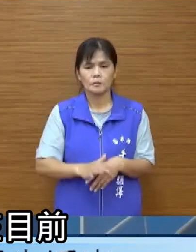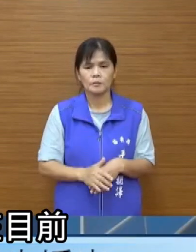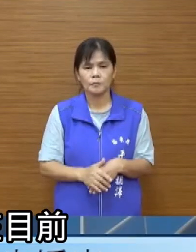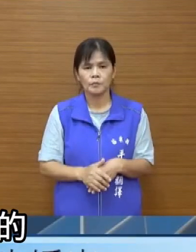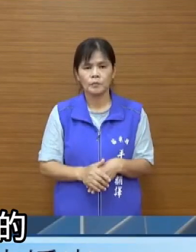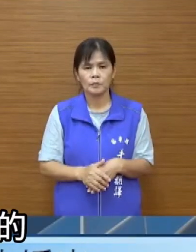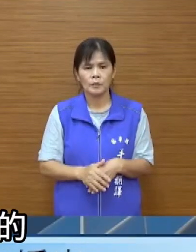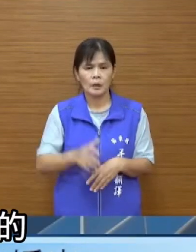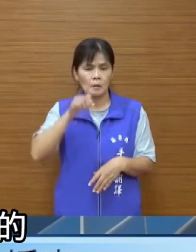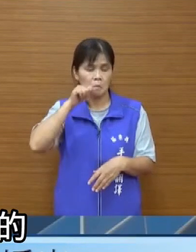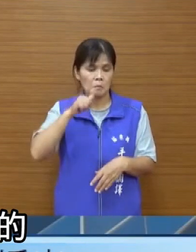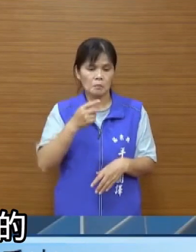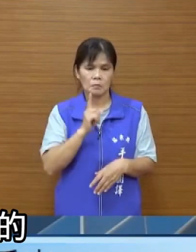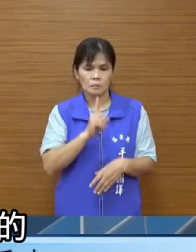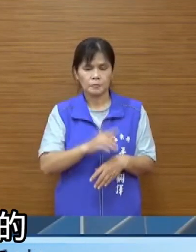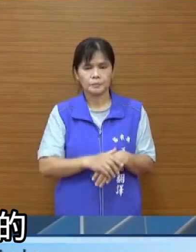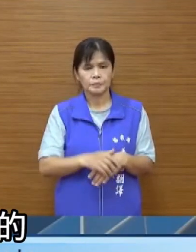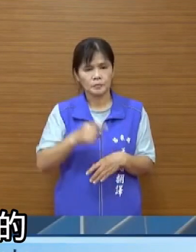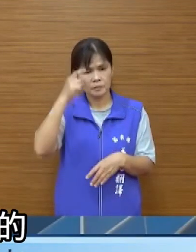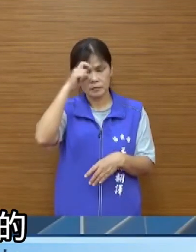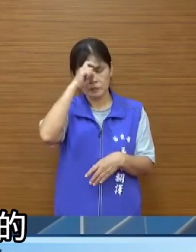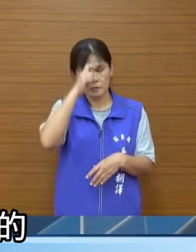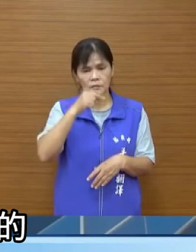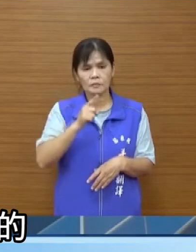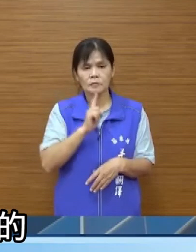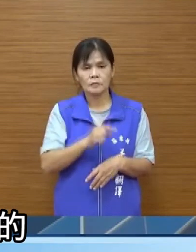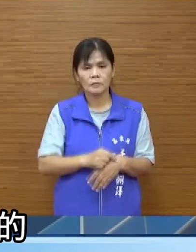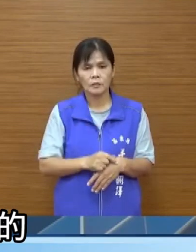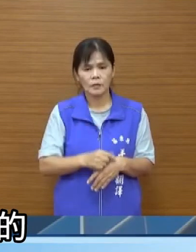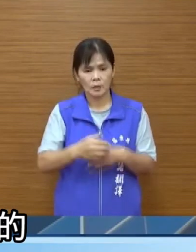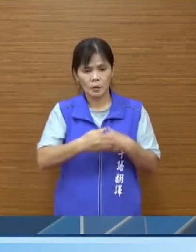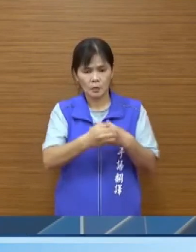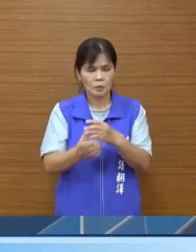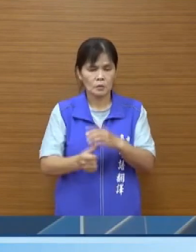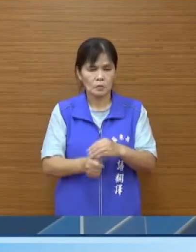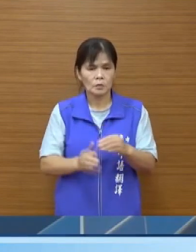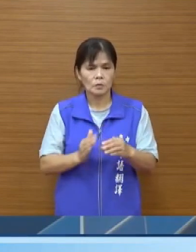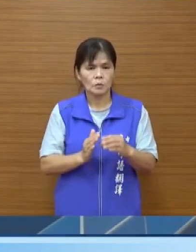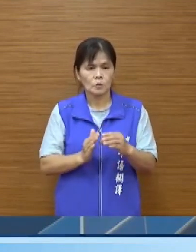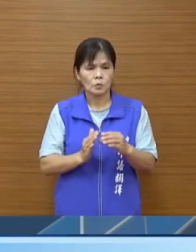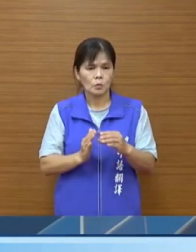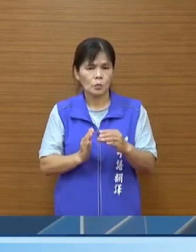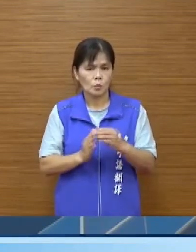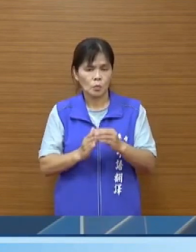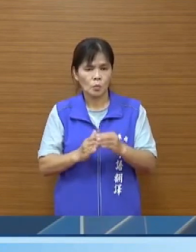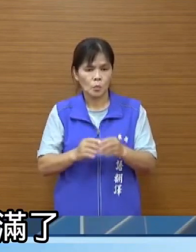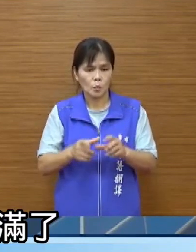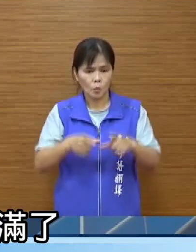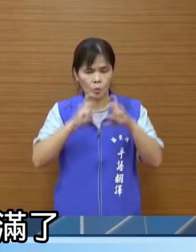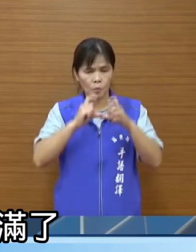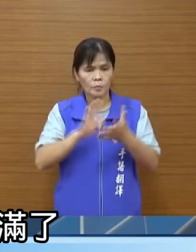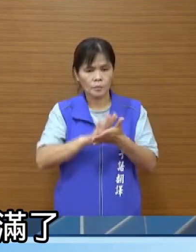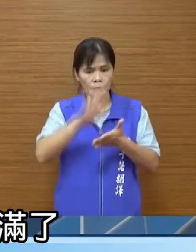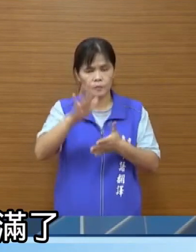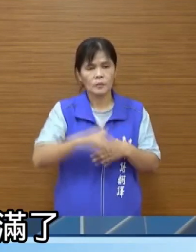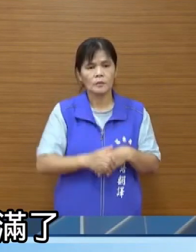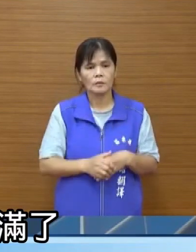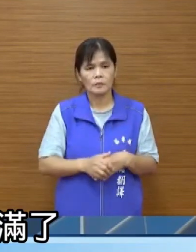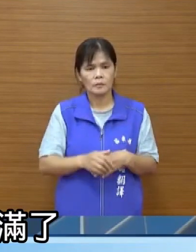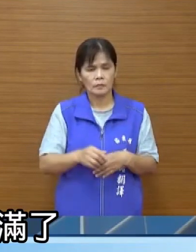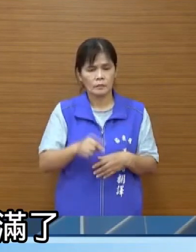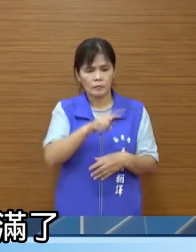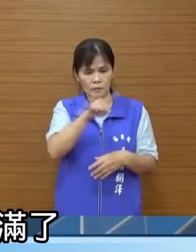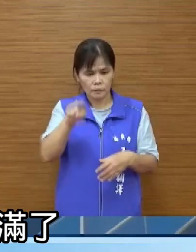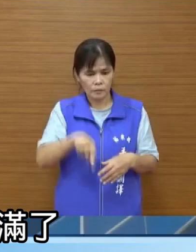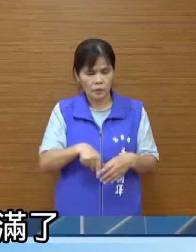们现在目前呢，就是各个卫生所回报回来的以及医疗院所回报的，我们目前呢都已经